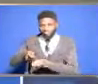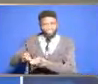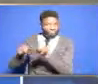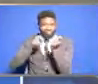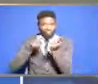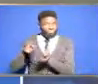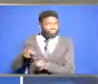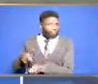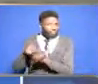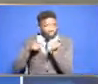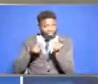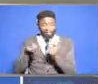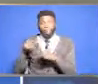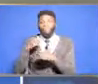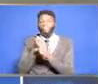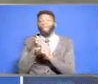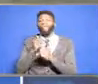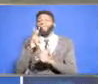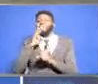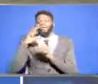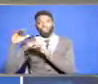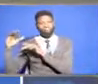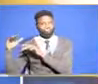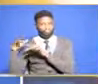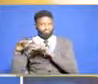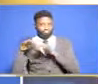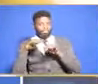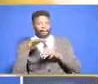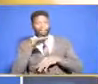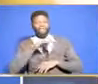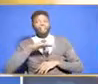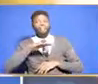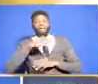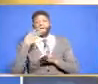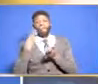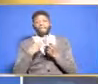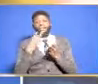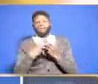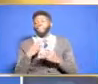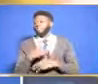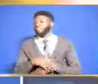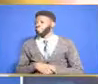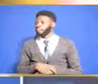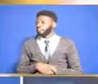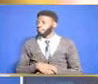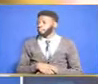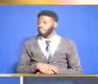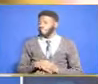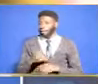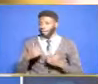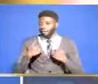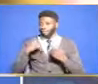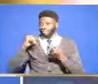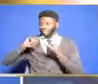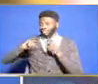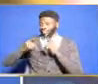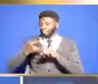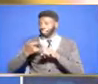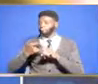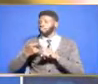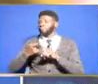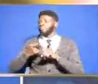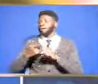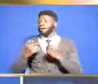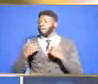kikuu cha maji kurejea katika ardhi ya chepechepe. There are standards that are set in these regulations on what we